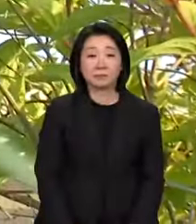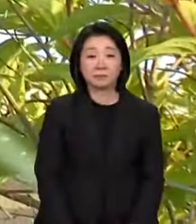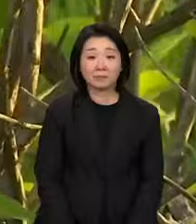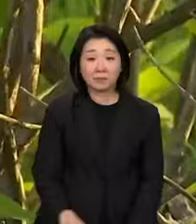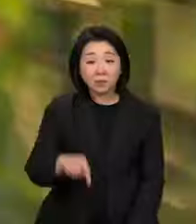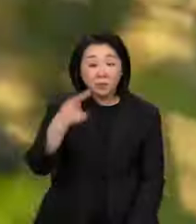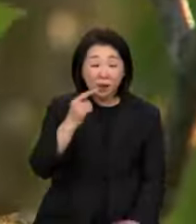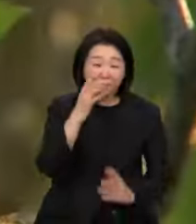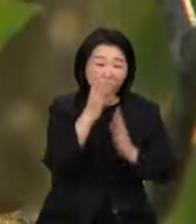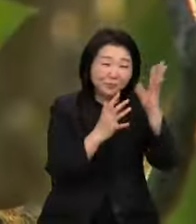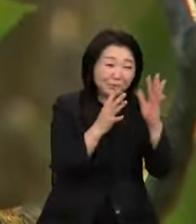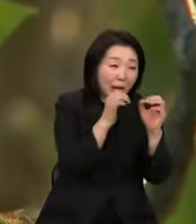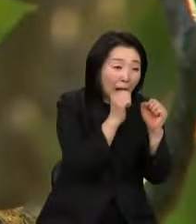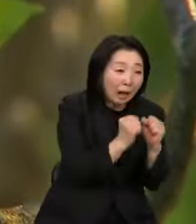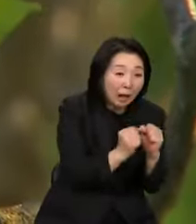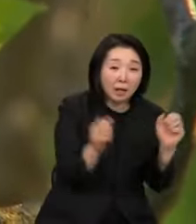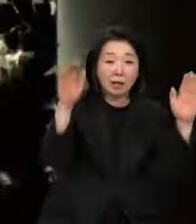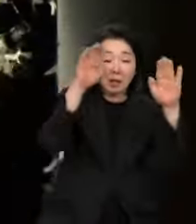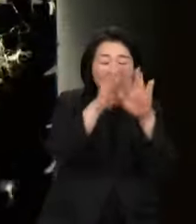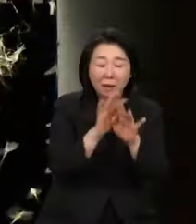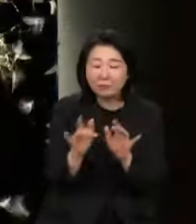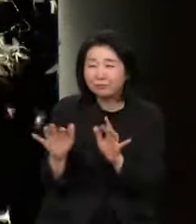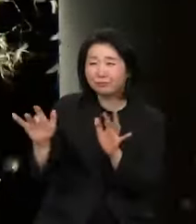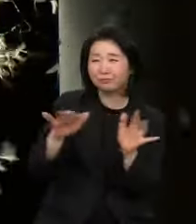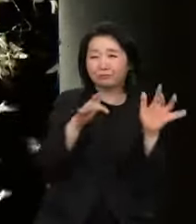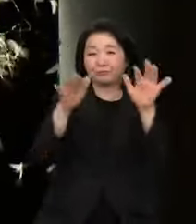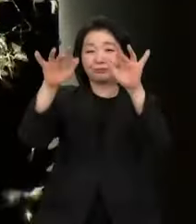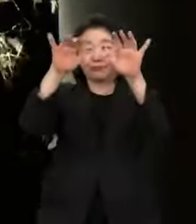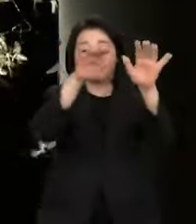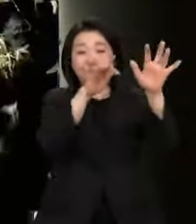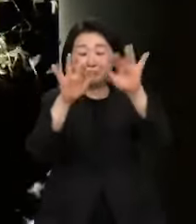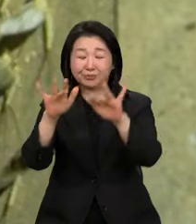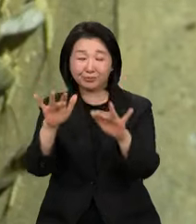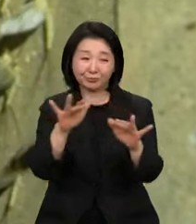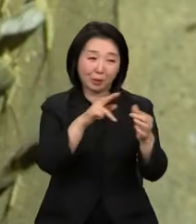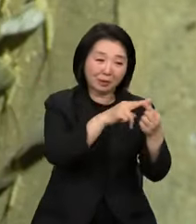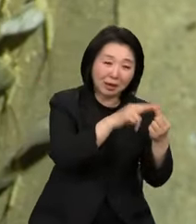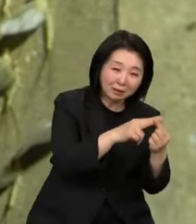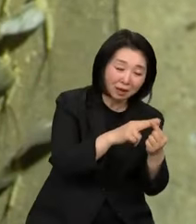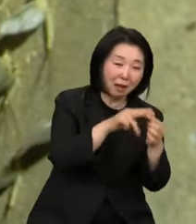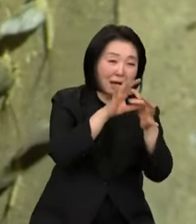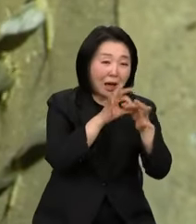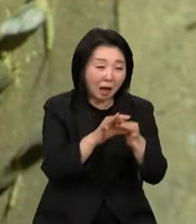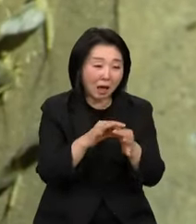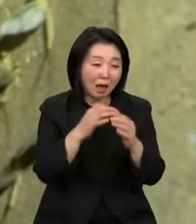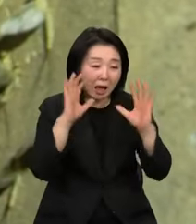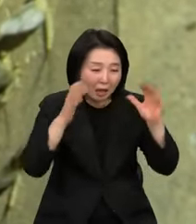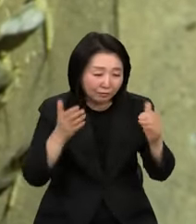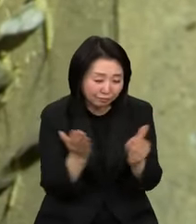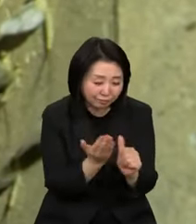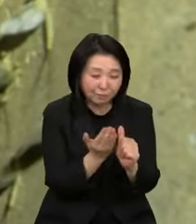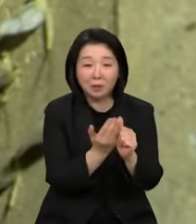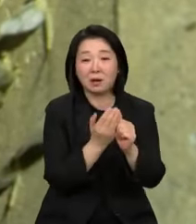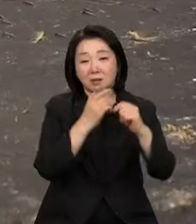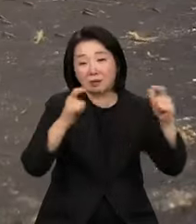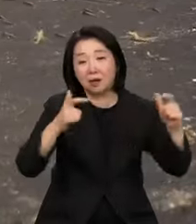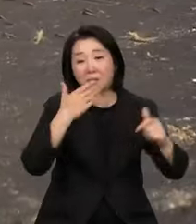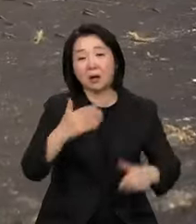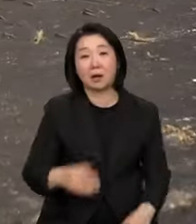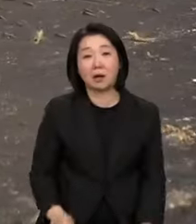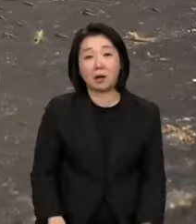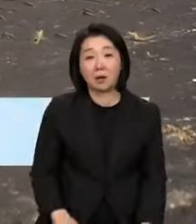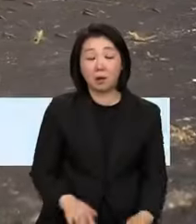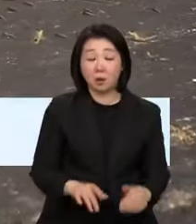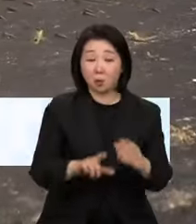이후 풀숲에 머물다 밤에 때를 지어 날개짓을 하며 짝짓기를 하고 개체수를 늘려갑니다 올해 4월 평균